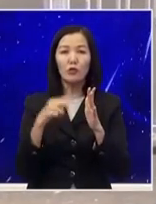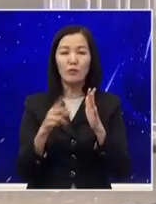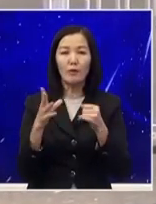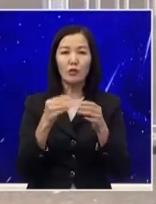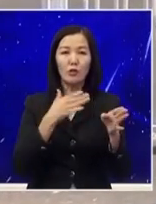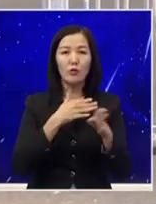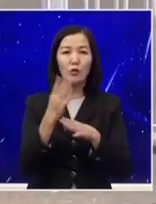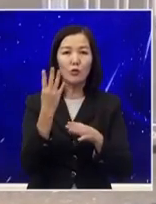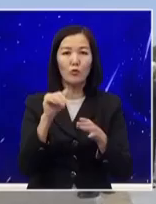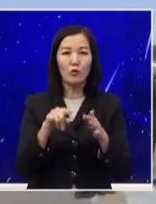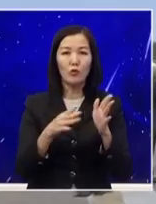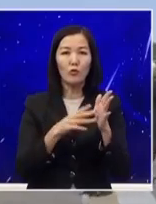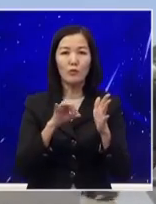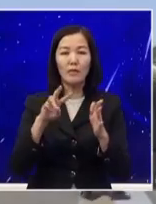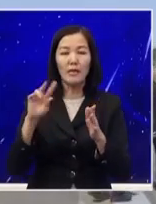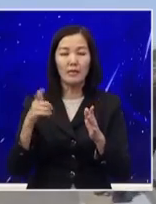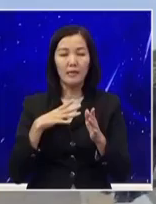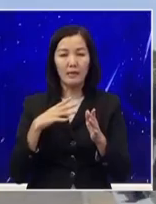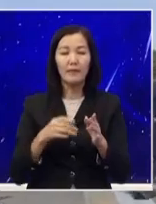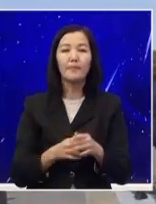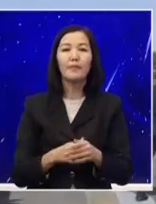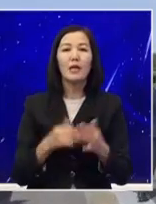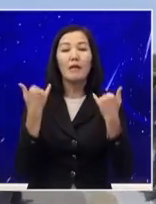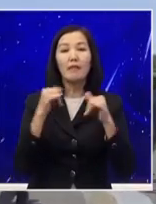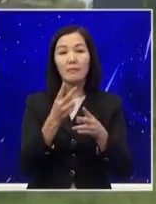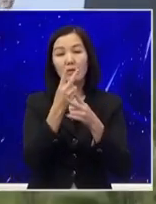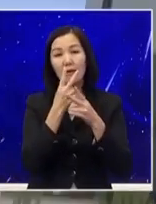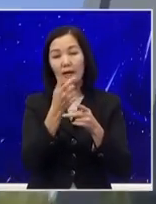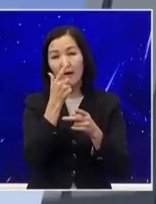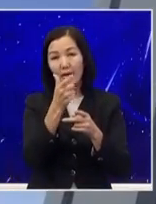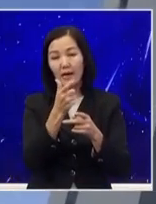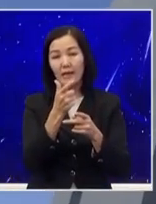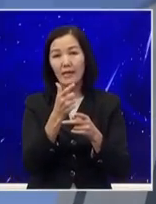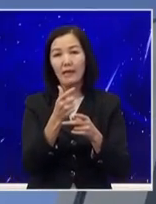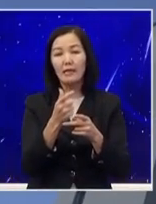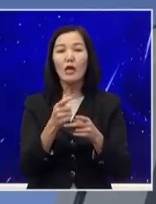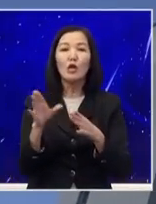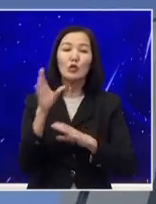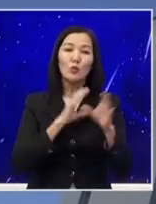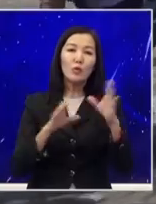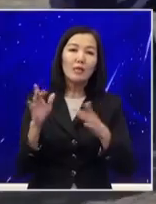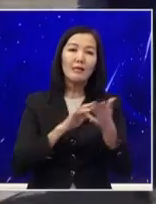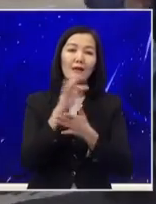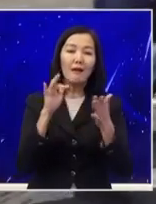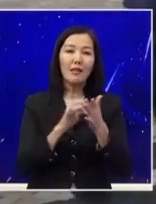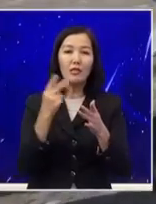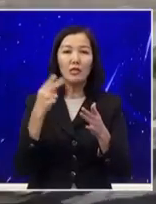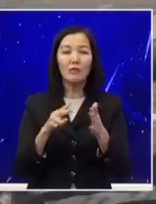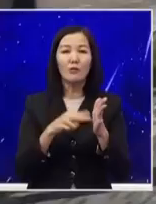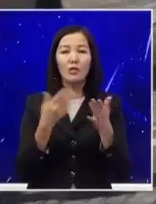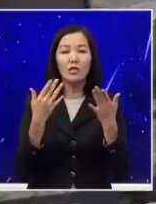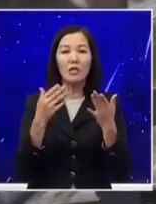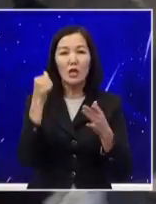ақша 4.9 миллиард. Вице-премьер таңдана қараған тағы бір нысан қаладағы студенттер қалашығы. 27 жыл қаңырап тұрған